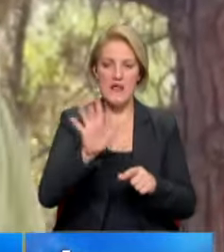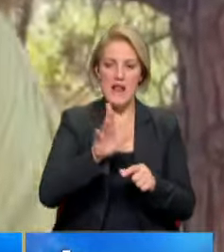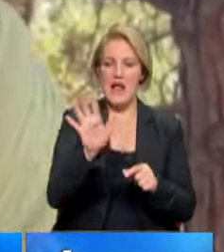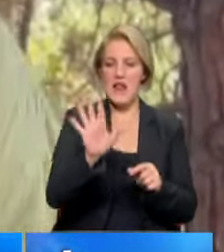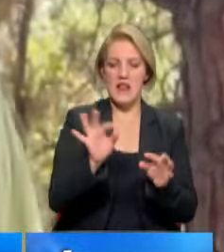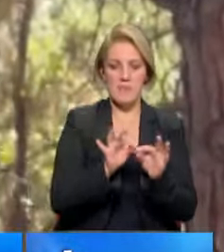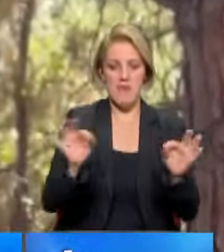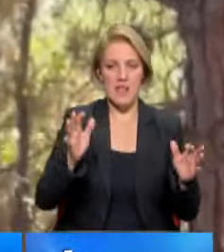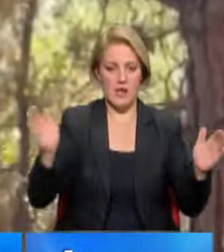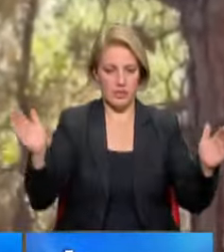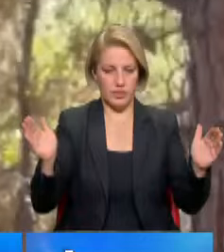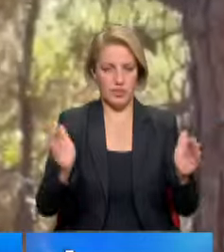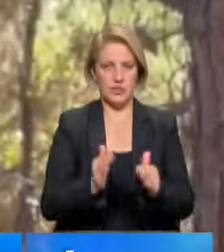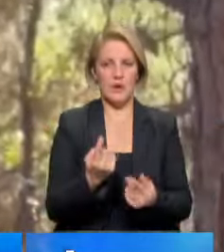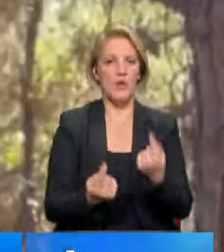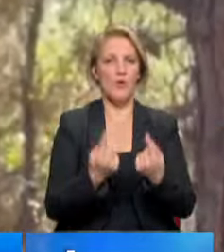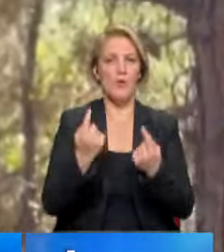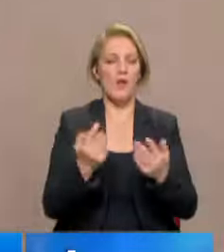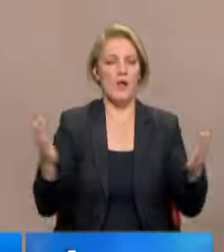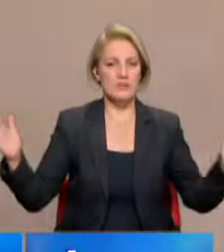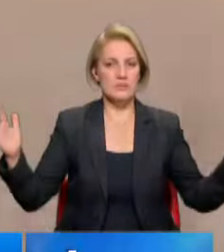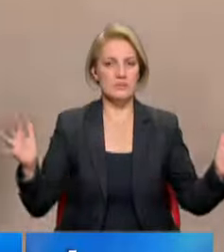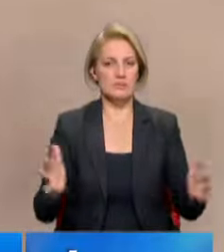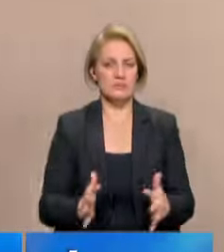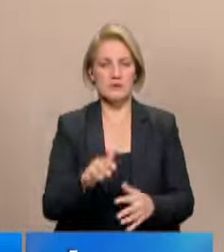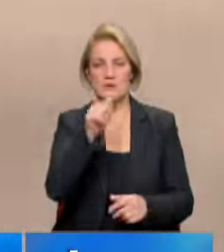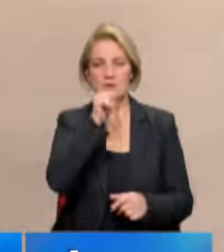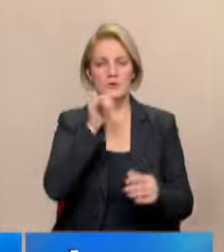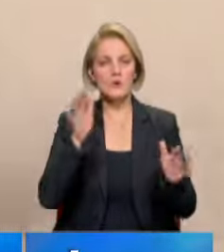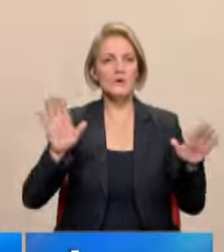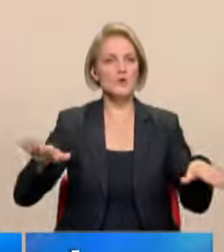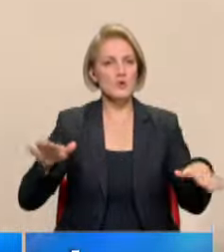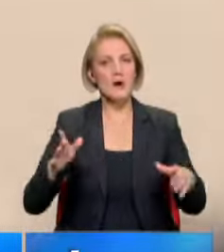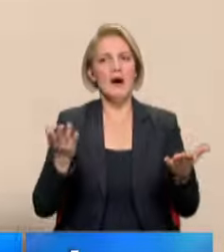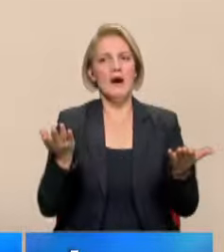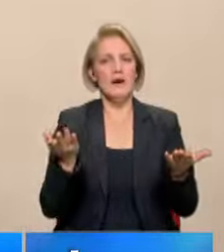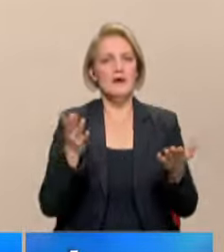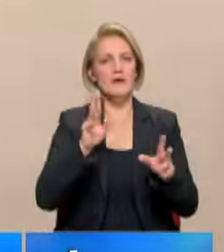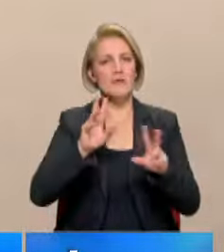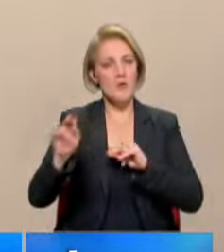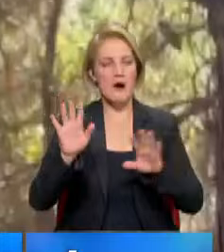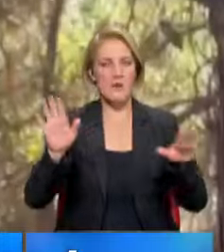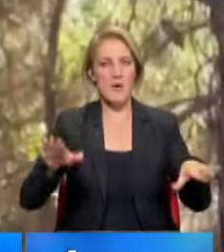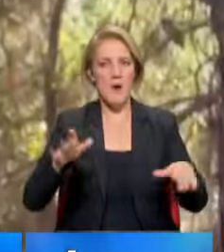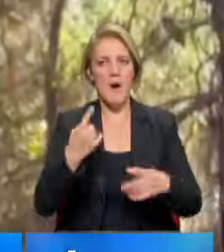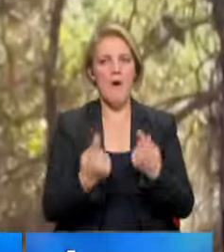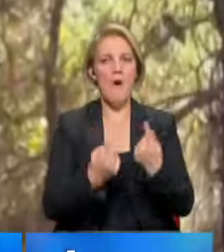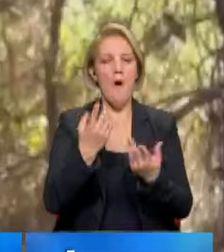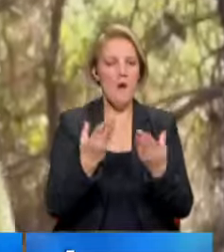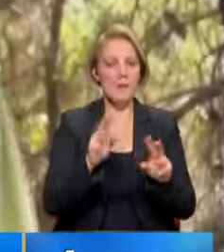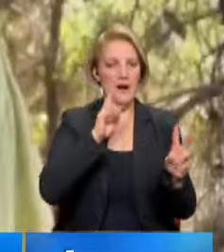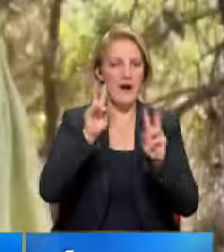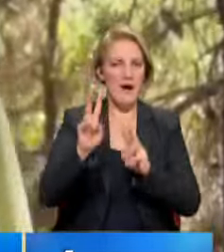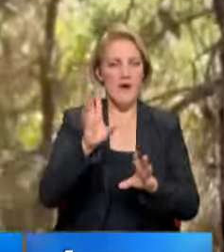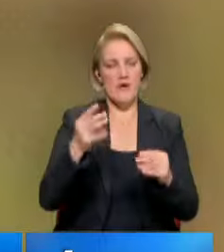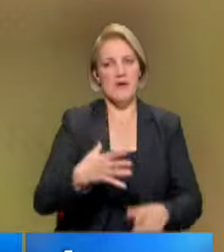metre arasında çekildiğini, sazlıklardan tamamen çekildiğini, sazlıklardaki kuşların, kuluçkaya yatan kuşların sazlıklarda olmadığını